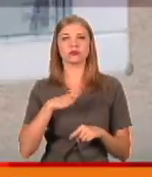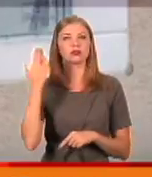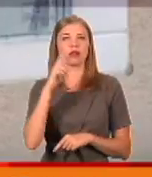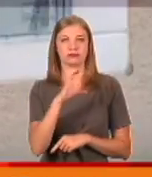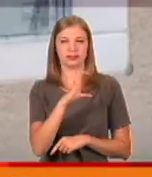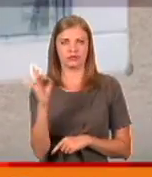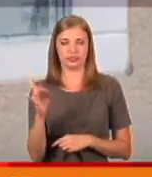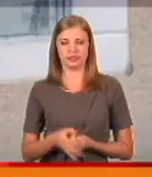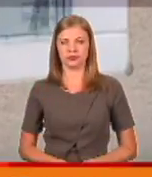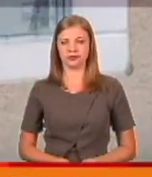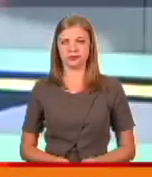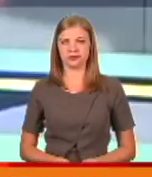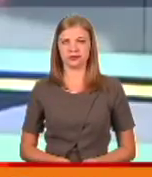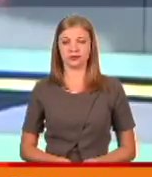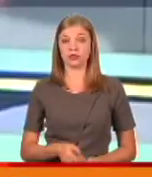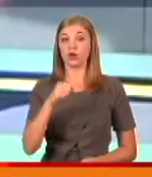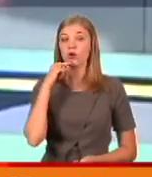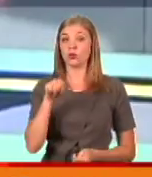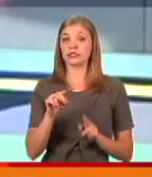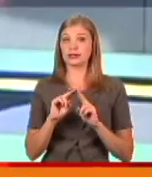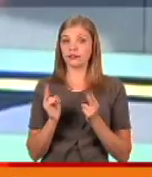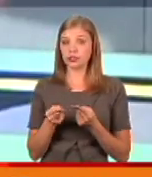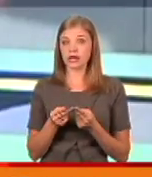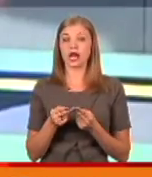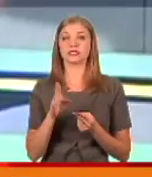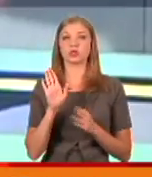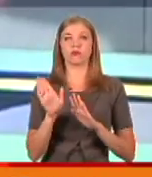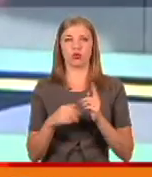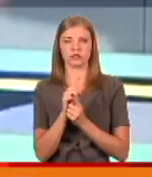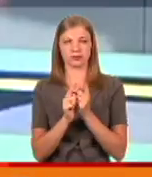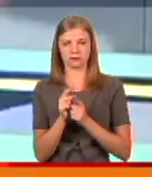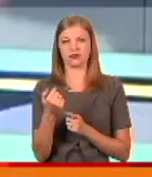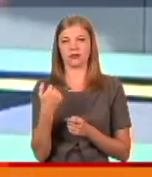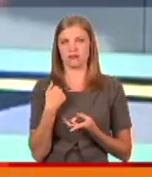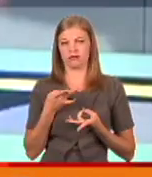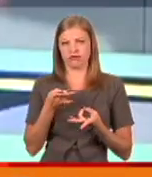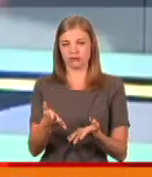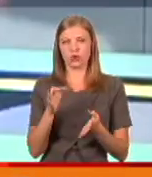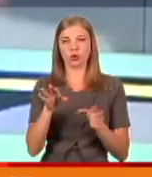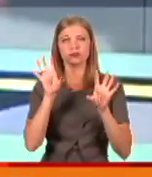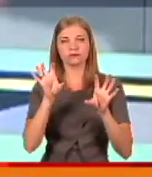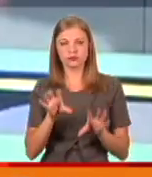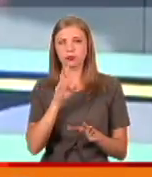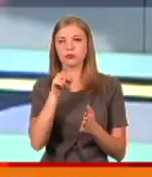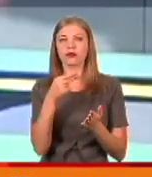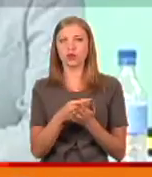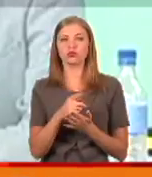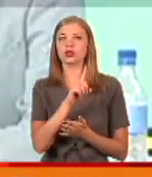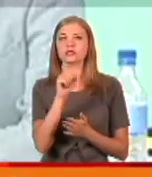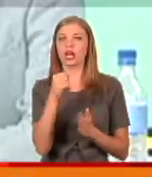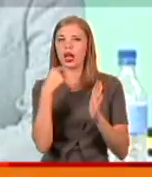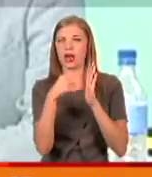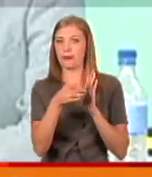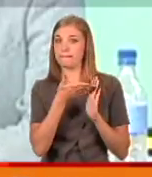СРСР. В Российской Федерации после перестройки мы отказались от нормы, предусматривающей ответственность за